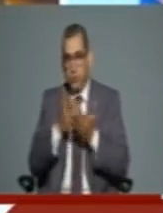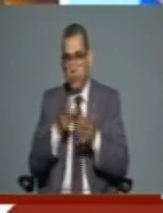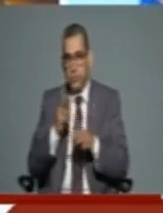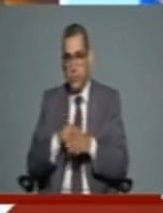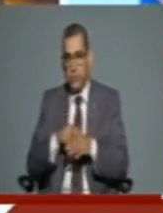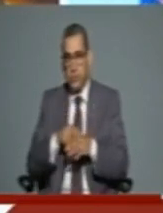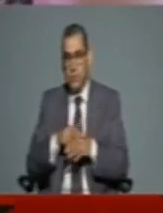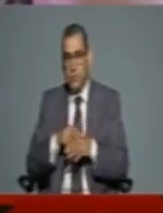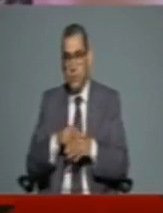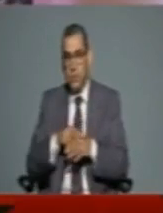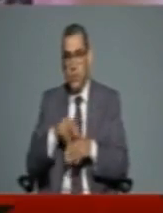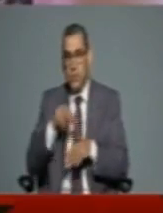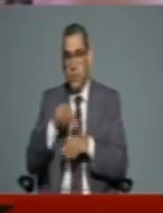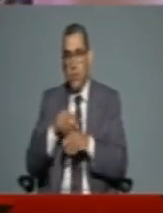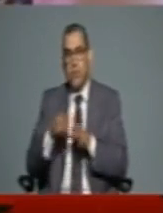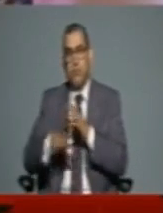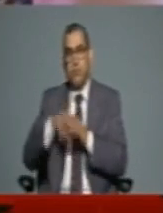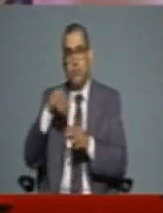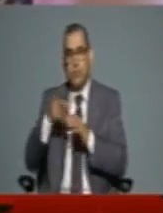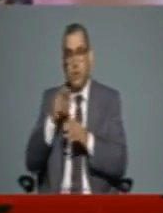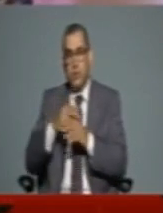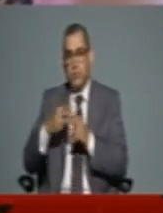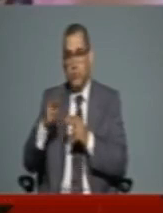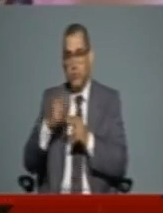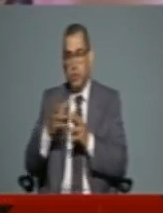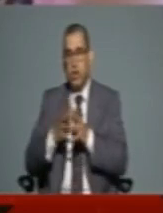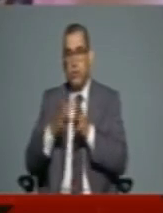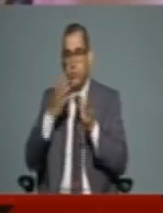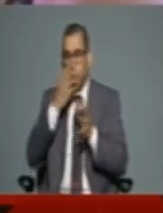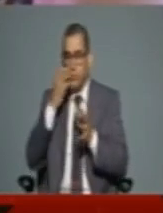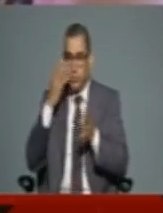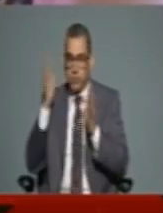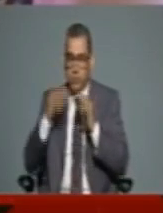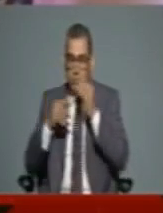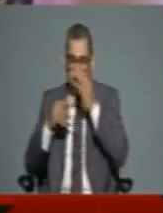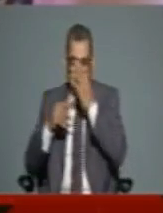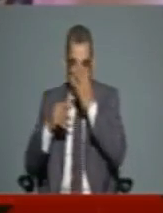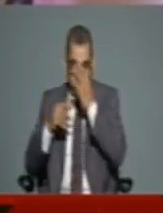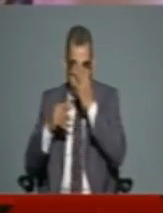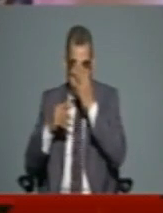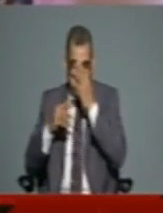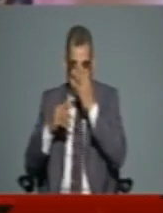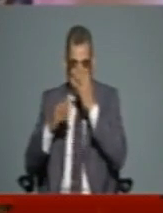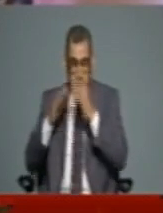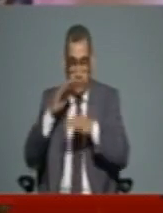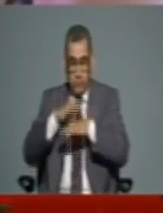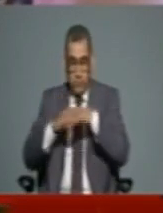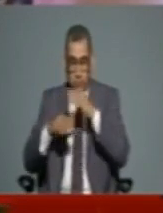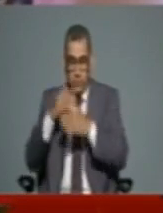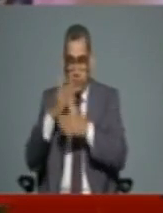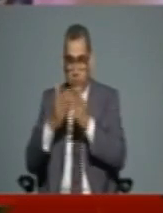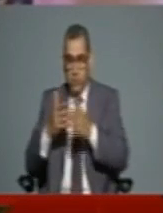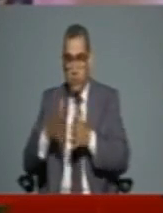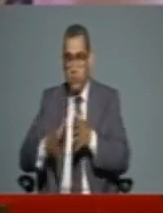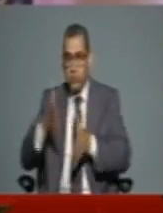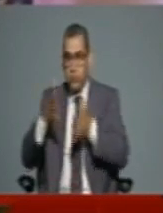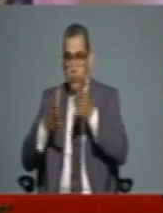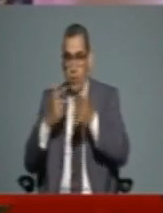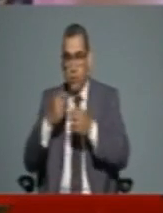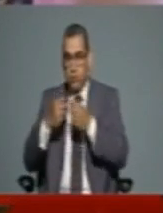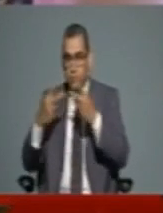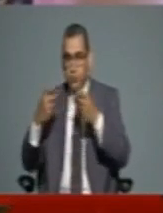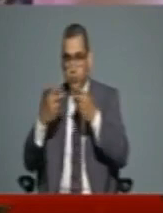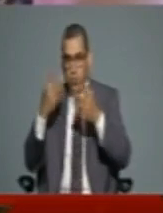وبالتالي تم جزء كبير يعني تم دفع يعني المباني تقريبا اكتر من في مباني انتهت وفي